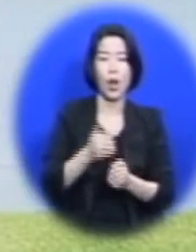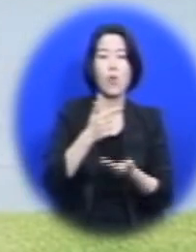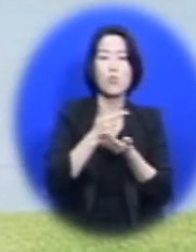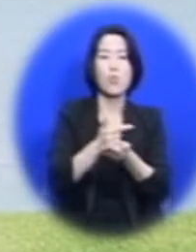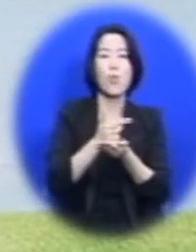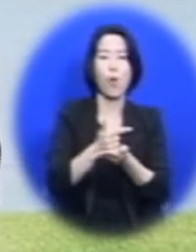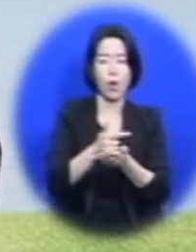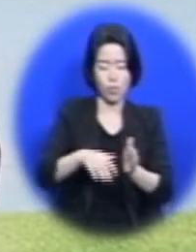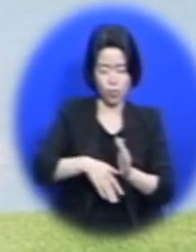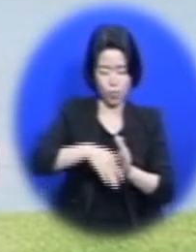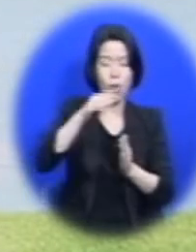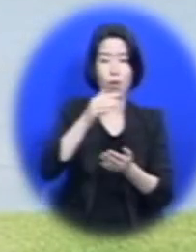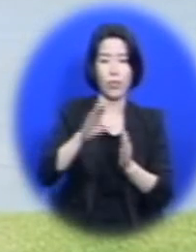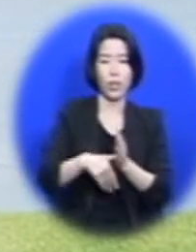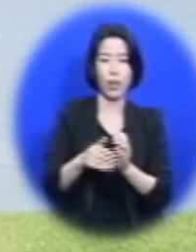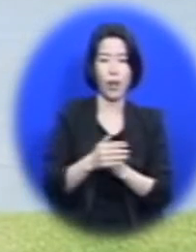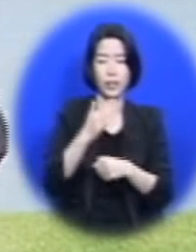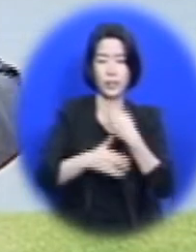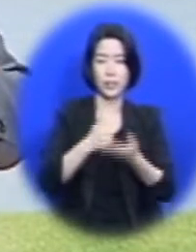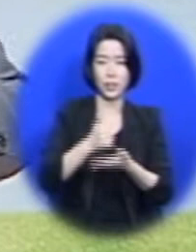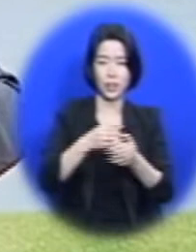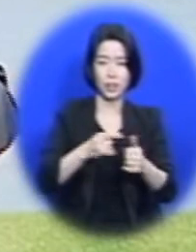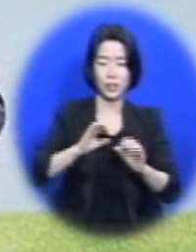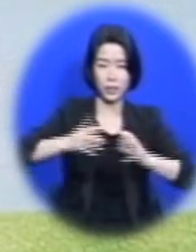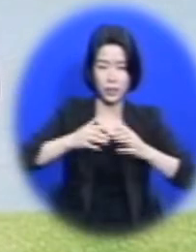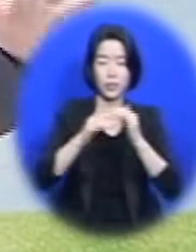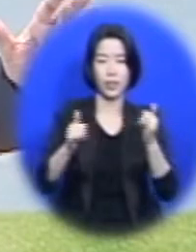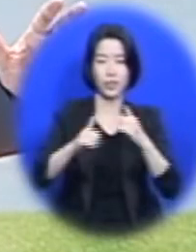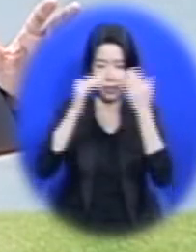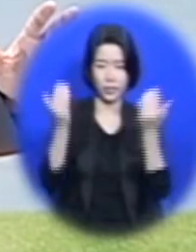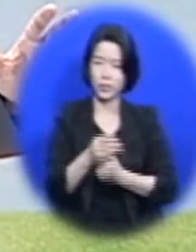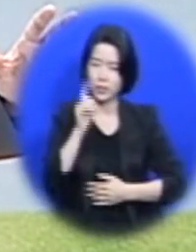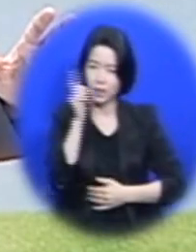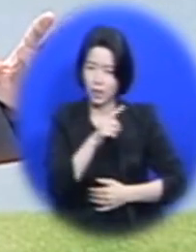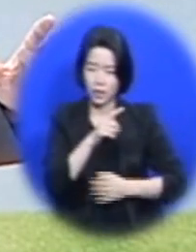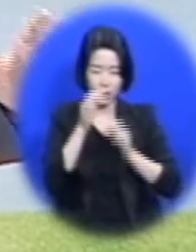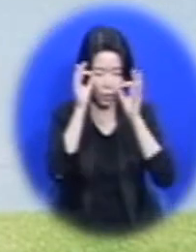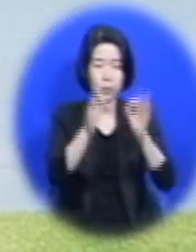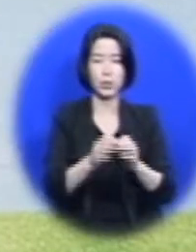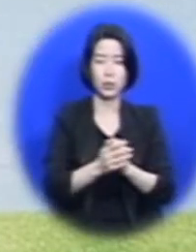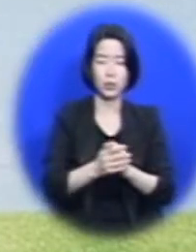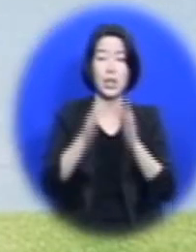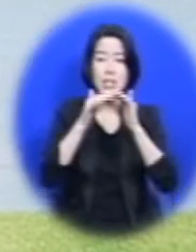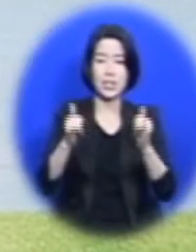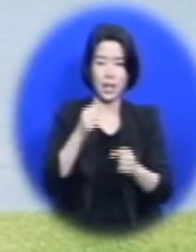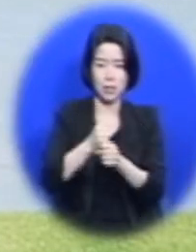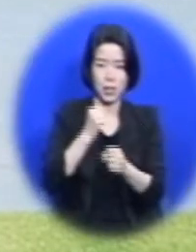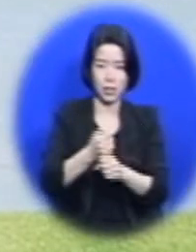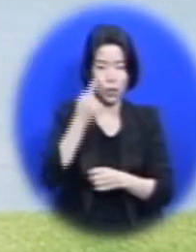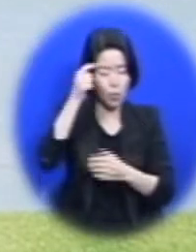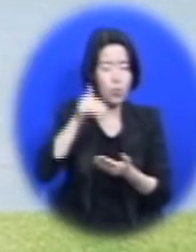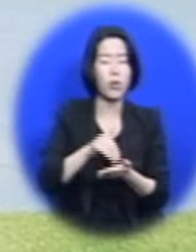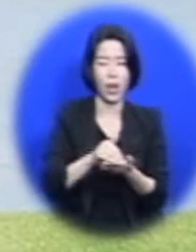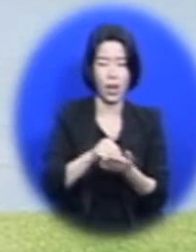홍수 때죠. 하나님께서 세상 사람들이 다 악한 것을 보시고, 그리고 사람 지으신 것을